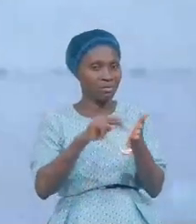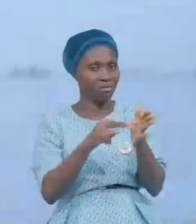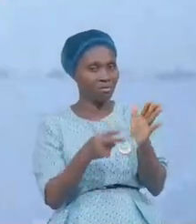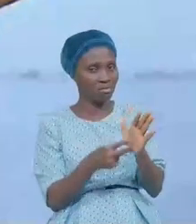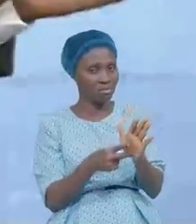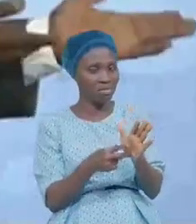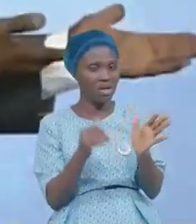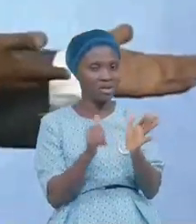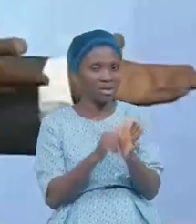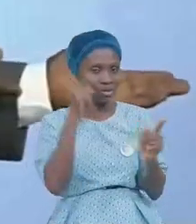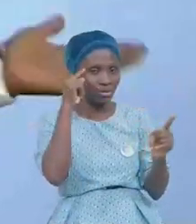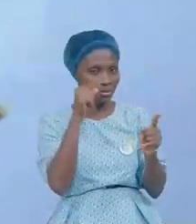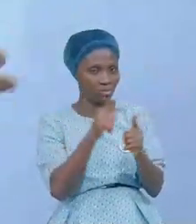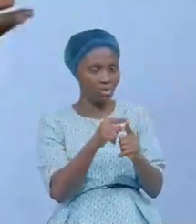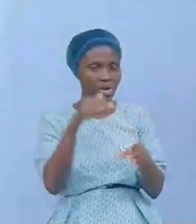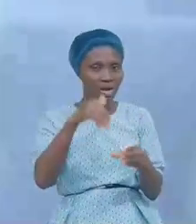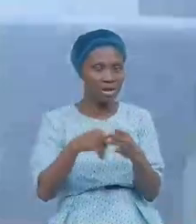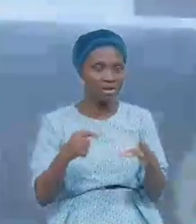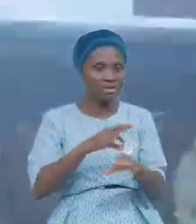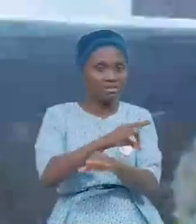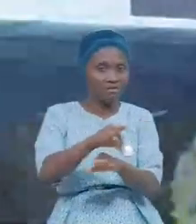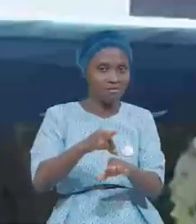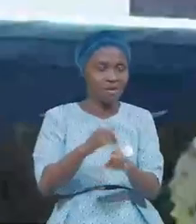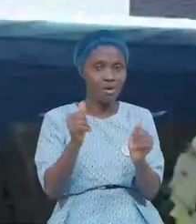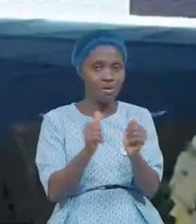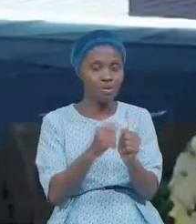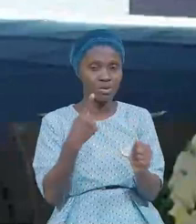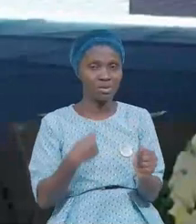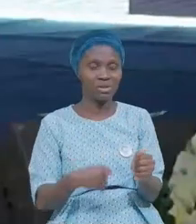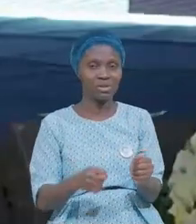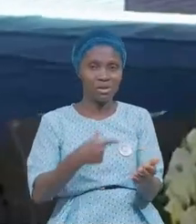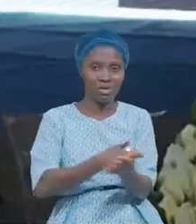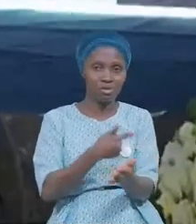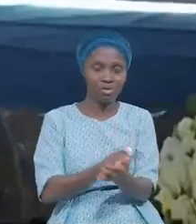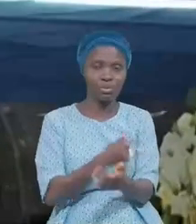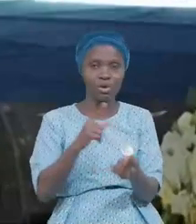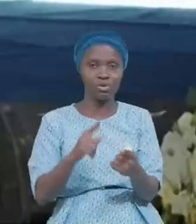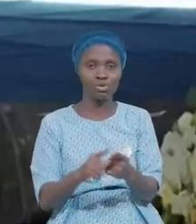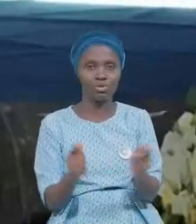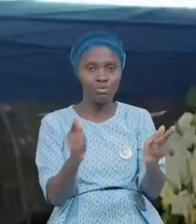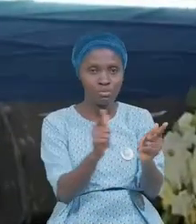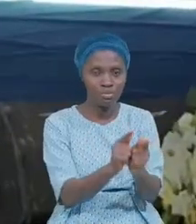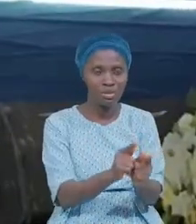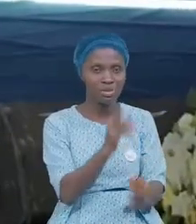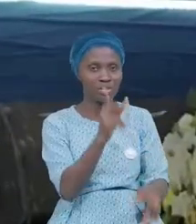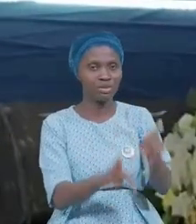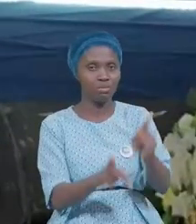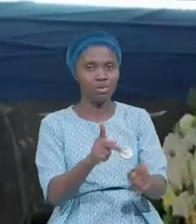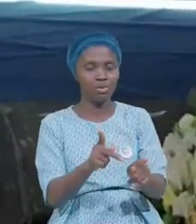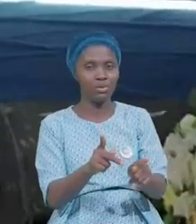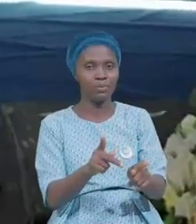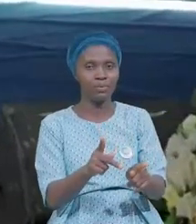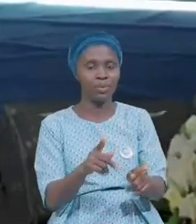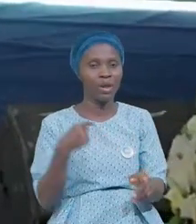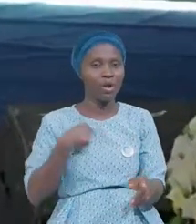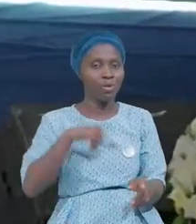poursuivons dans le champ de l'évangile pour atteindre ce que nous devons atteindre. Parce que